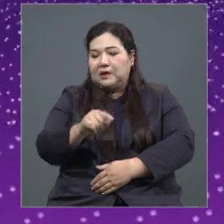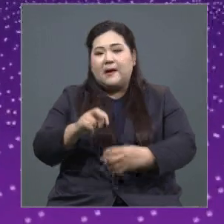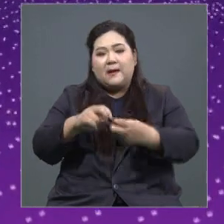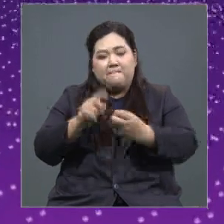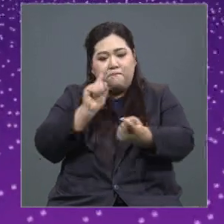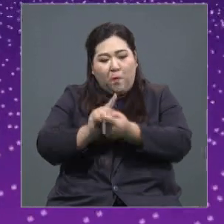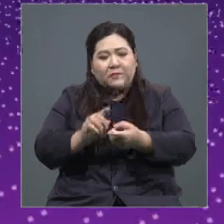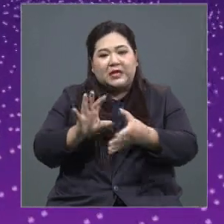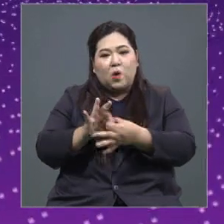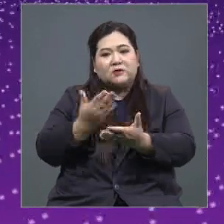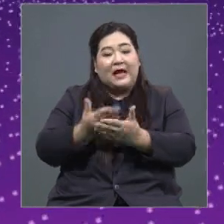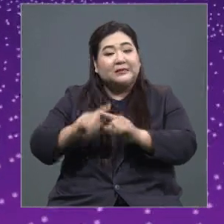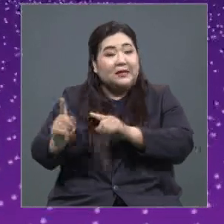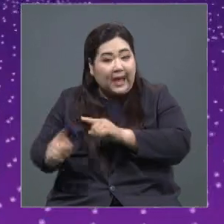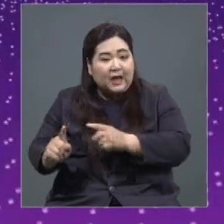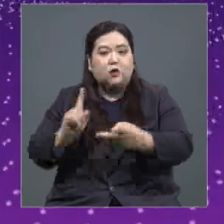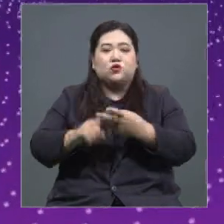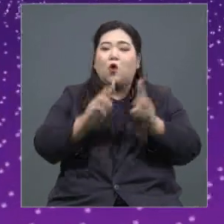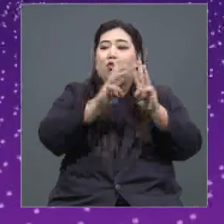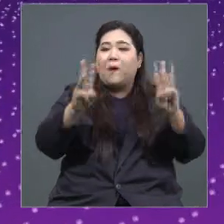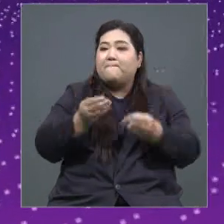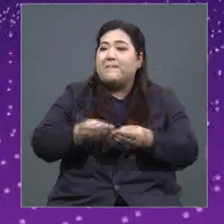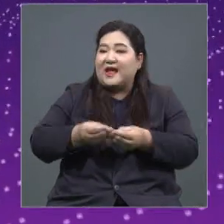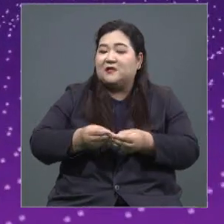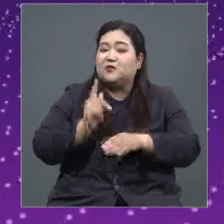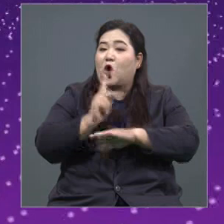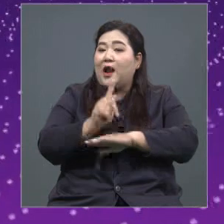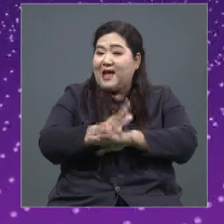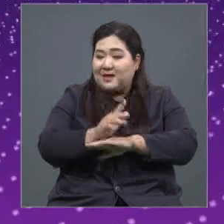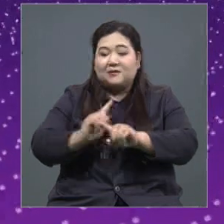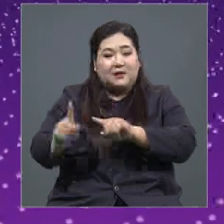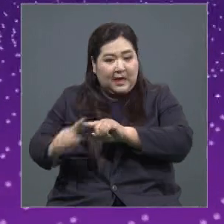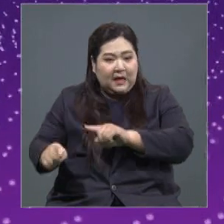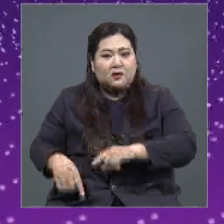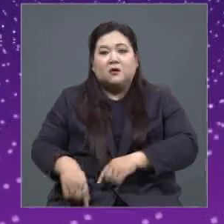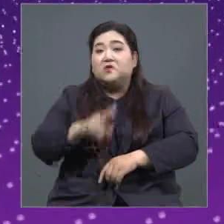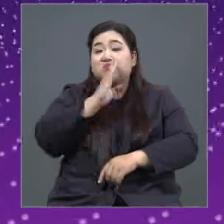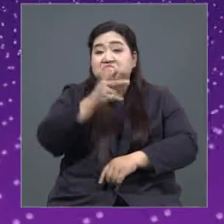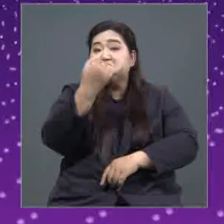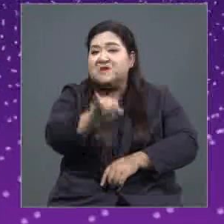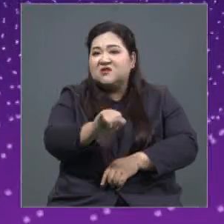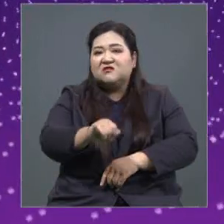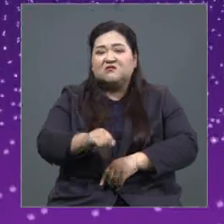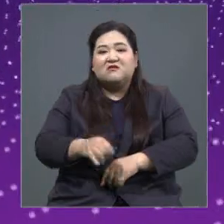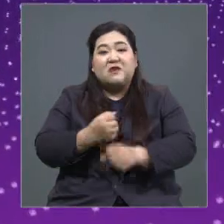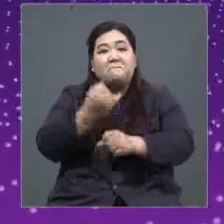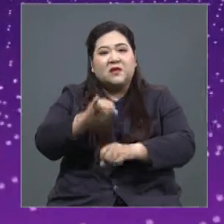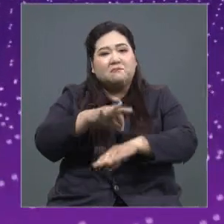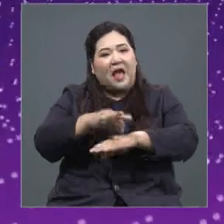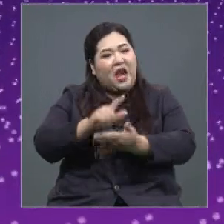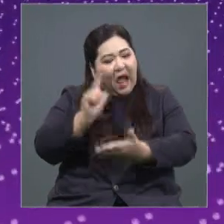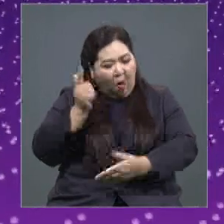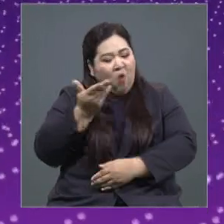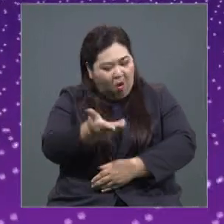ไปพัวพันนะกับเว็บพนันออนไลน์แล้วก็มีการแนะนำผบ.ตร.นะคะหากละอาจใจเนี่ยก็ขอให้ลาออกจากต